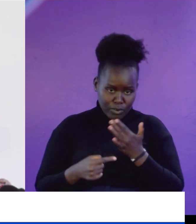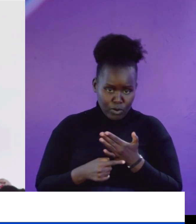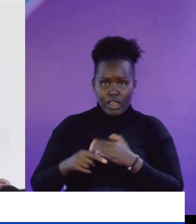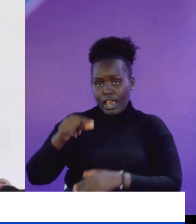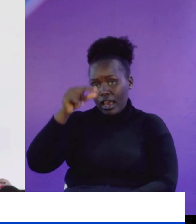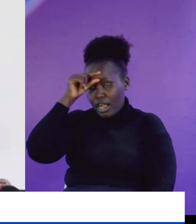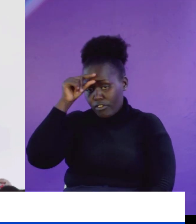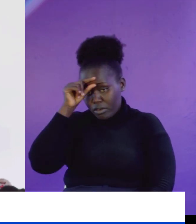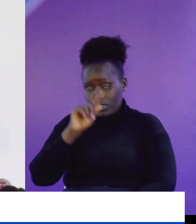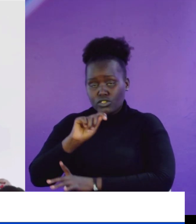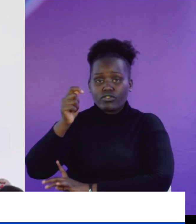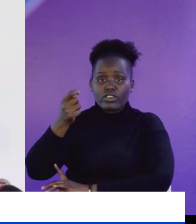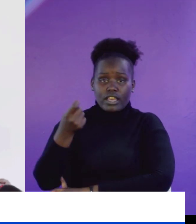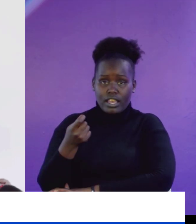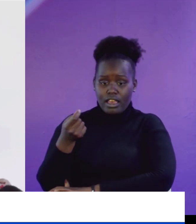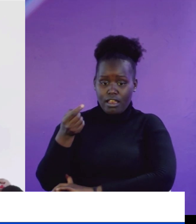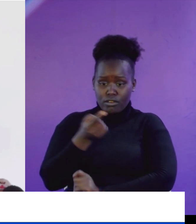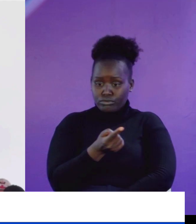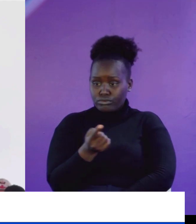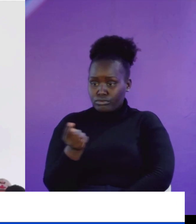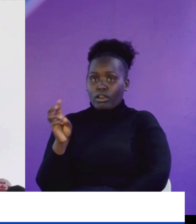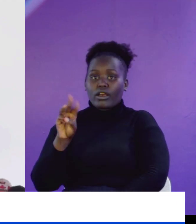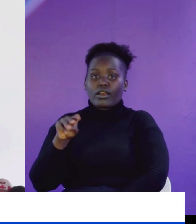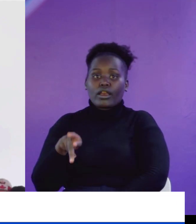Serikali ya Kenya, hawa wabunge wenu hawa,